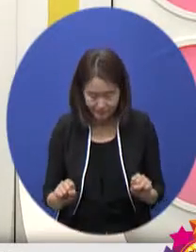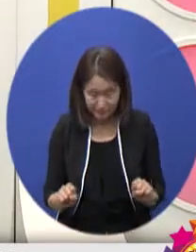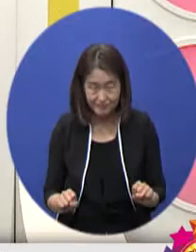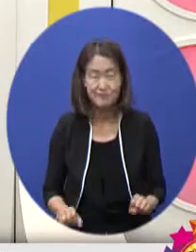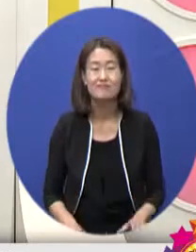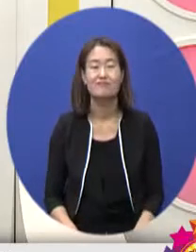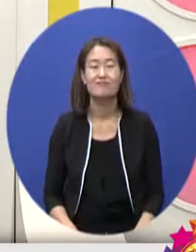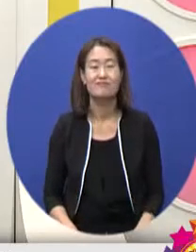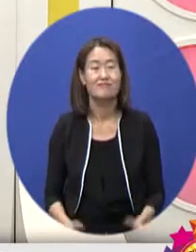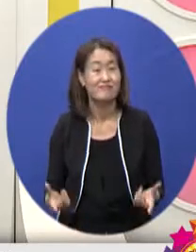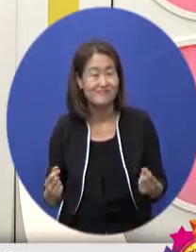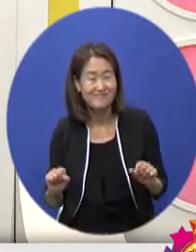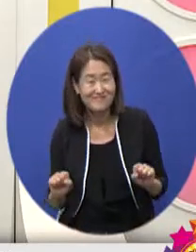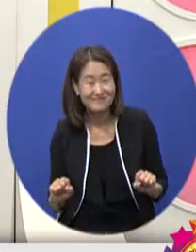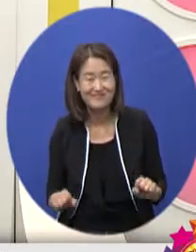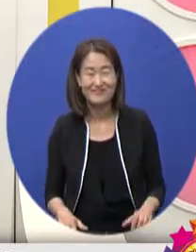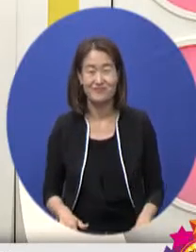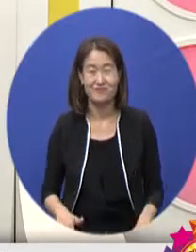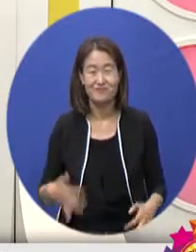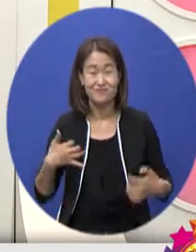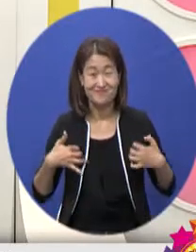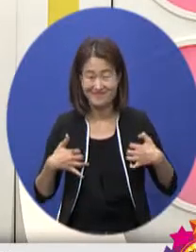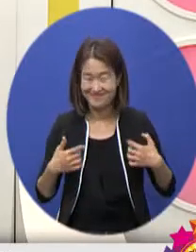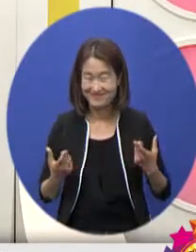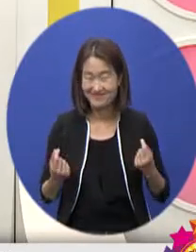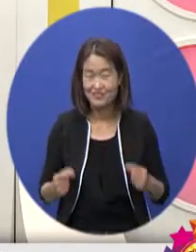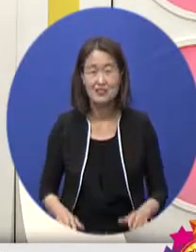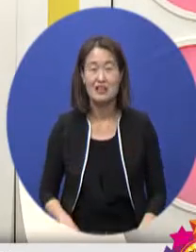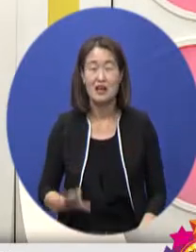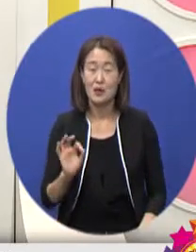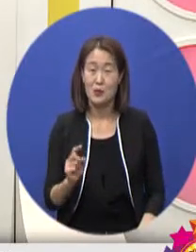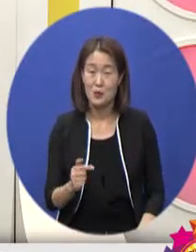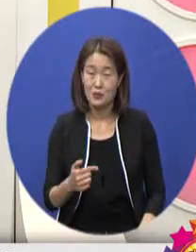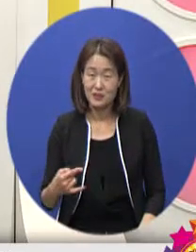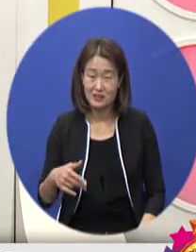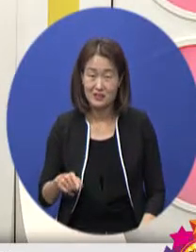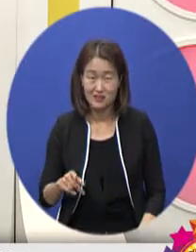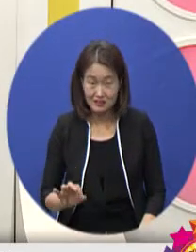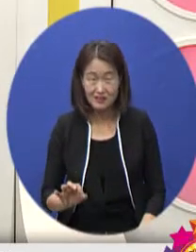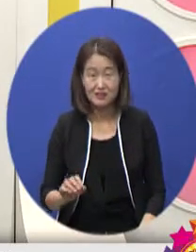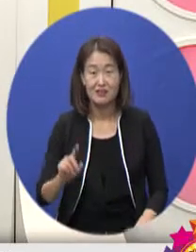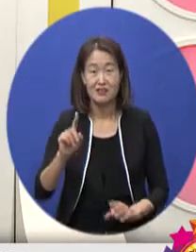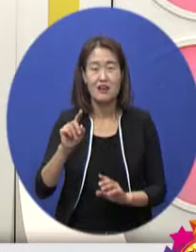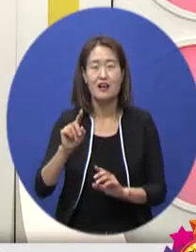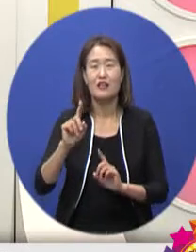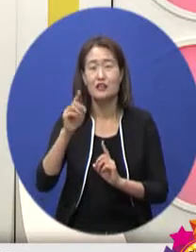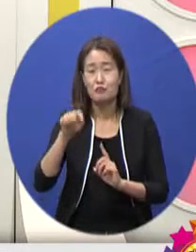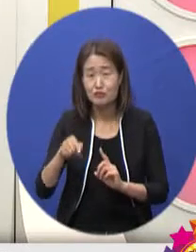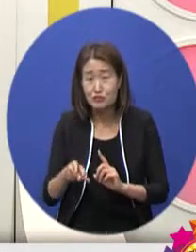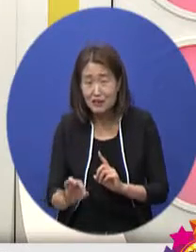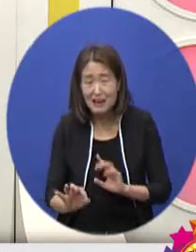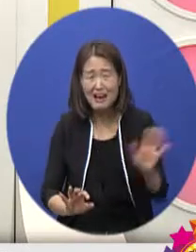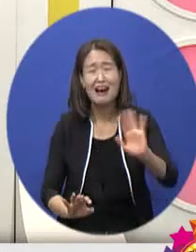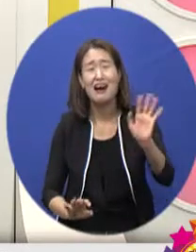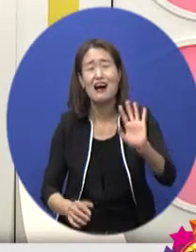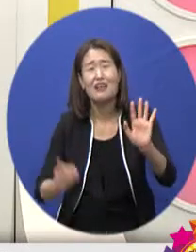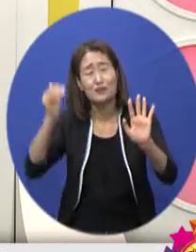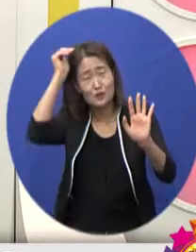안녕하세요. 안녕하세요. 네, 네 반갑습니다. 이정 씨, 이보경 씨, 안녕하세요. 정오양이에요, 어머니